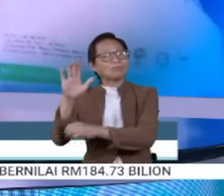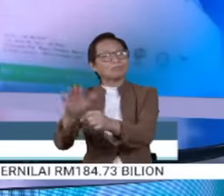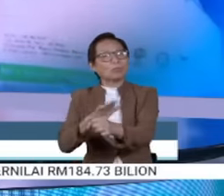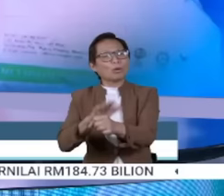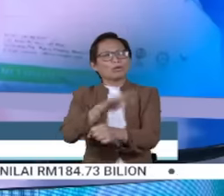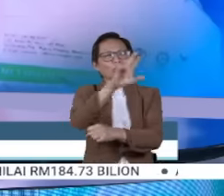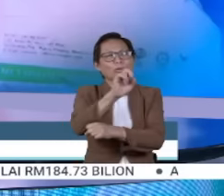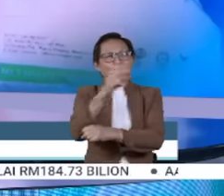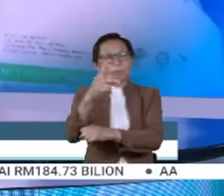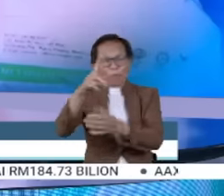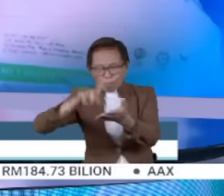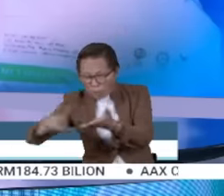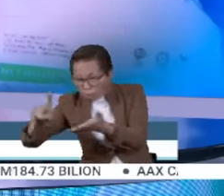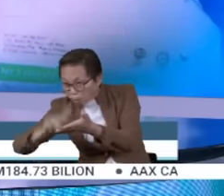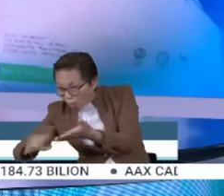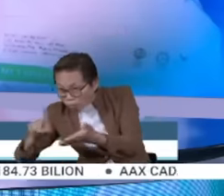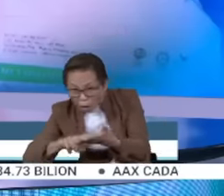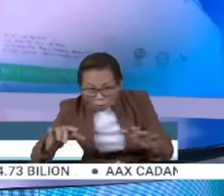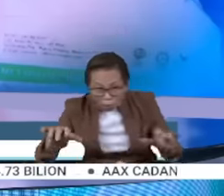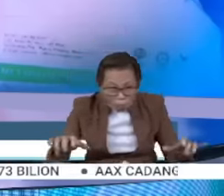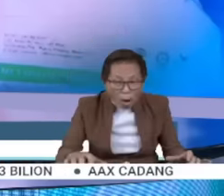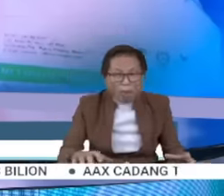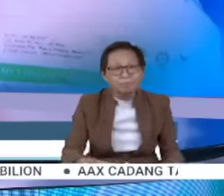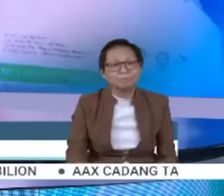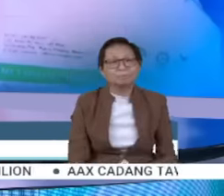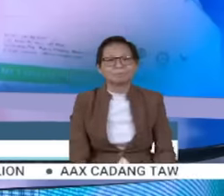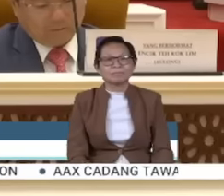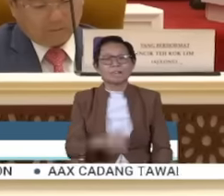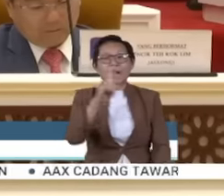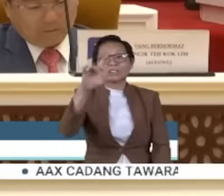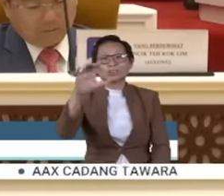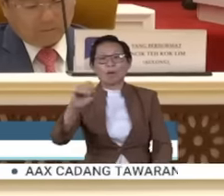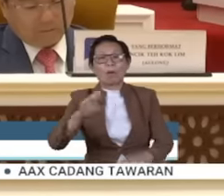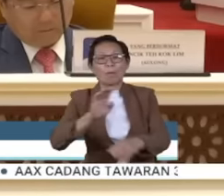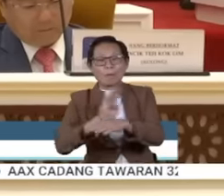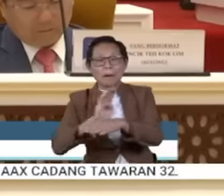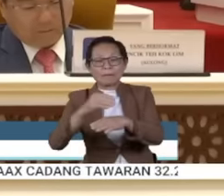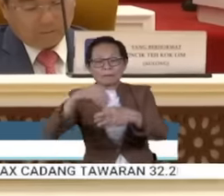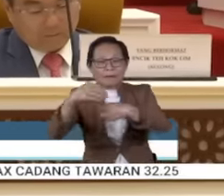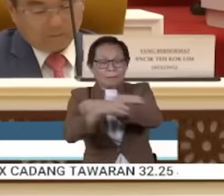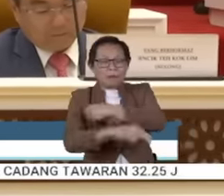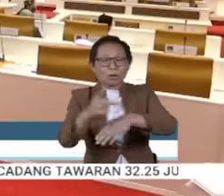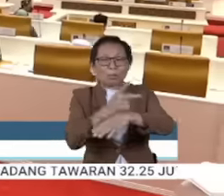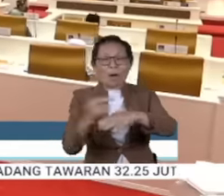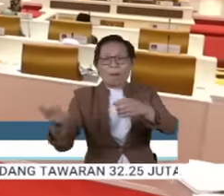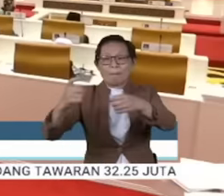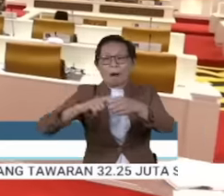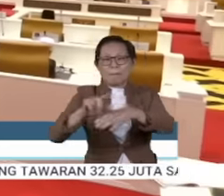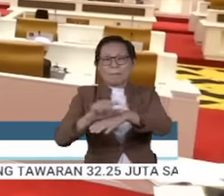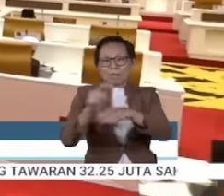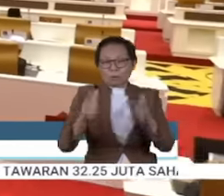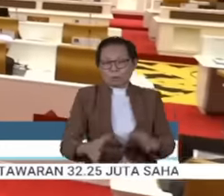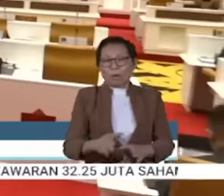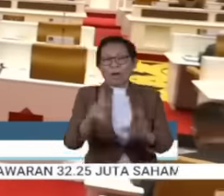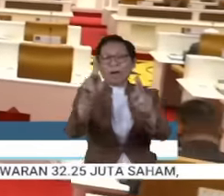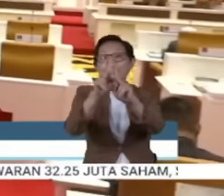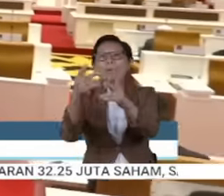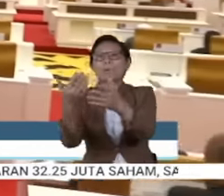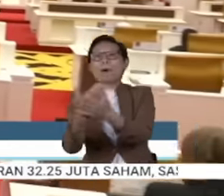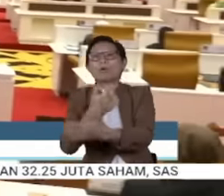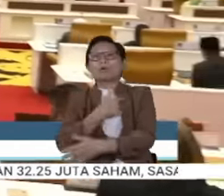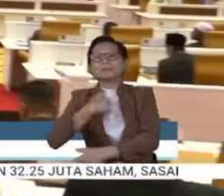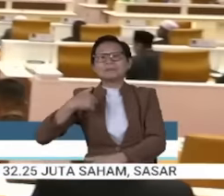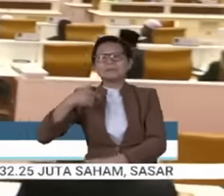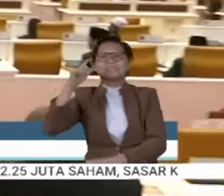30.000 pemeriksaan yang dijalankan menurut ekskul perdagangan dalam negeri koperasi hal awal pengguna dan Kampung Baru Cina